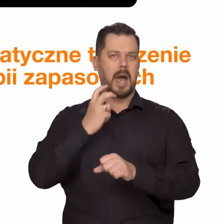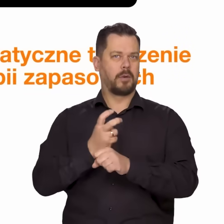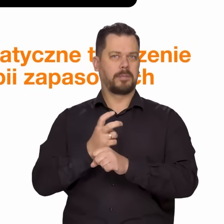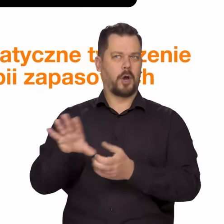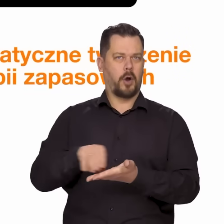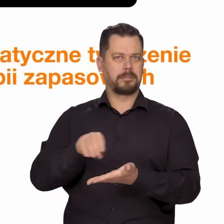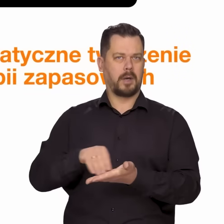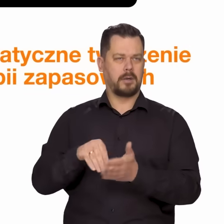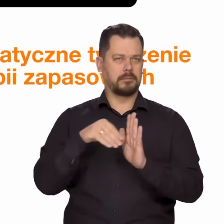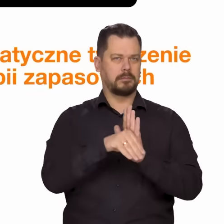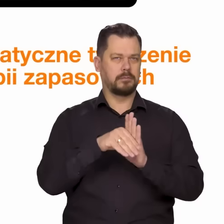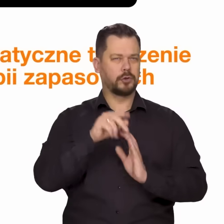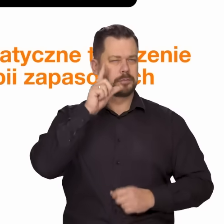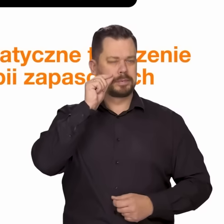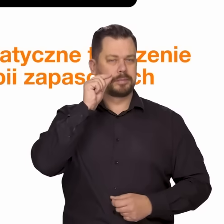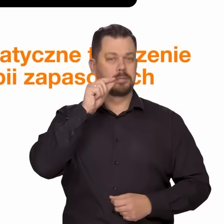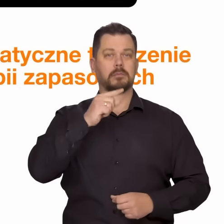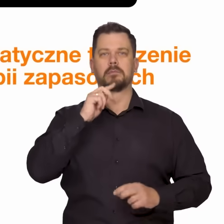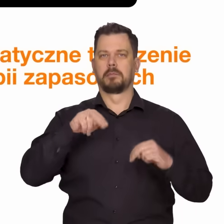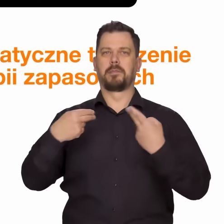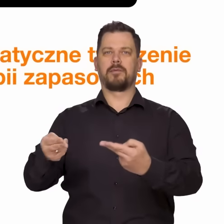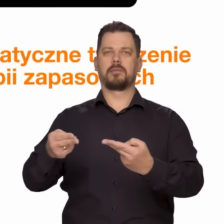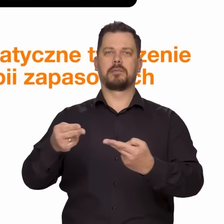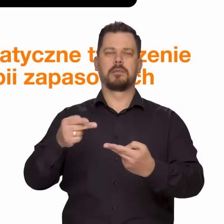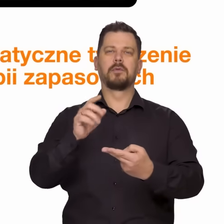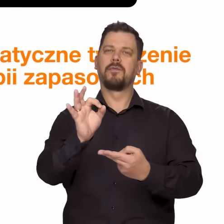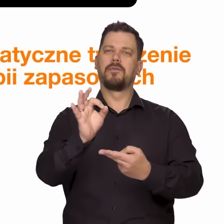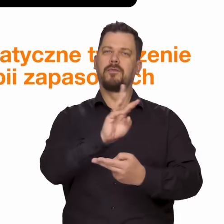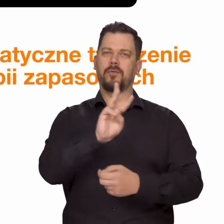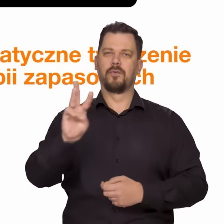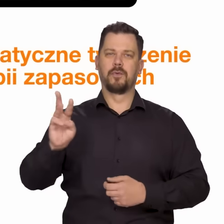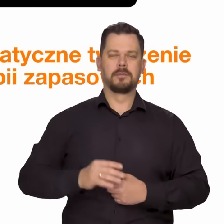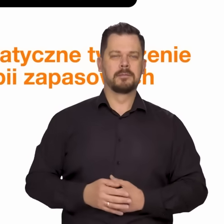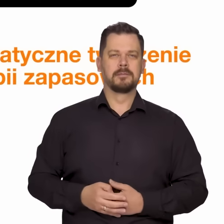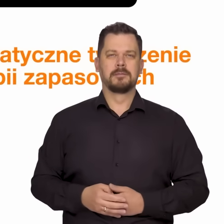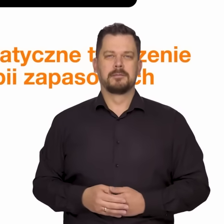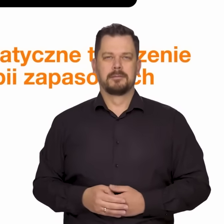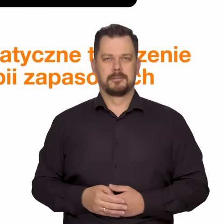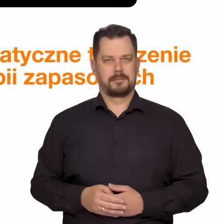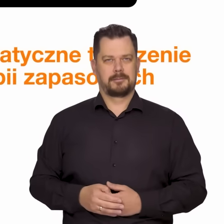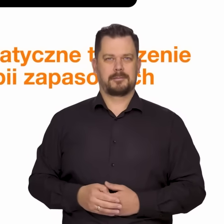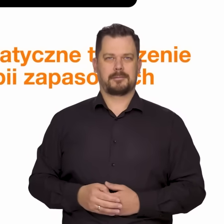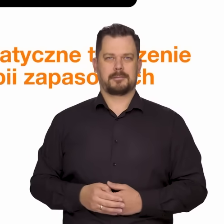dzięki automatycznym kopiom zapasowym możesz samodzielnie przywrócić poprzednią wersję swojej strony.